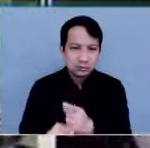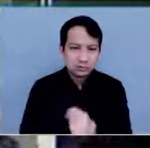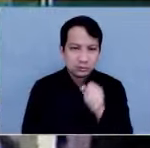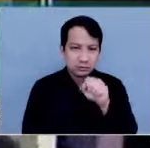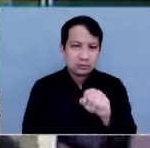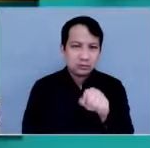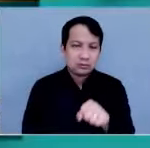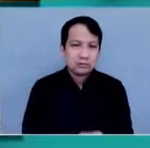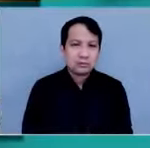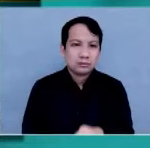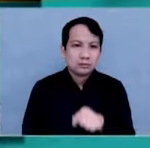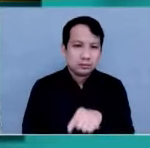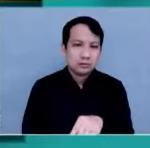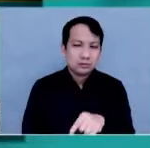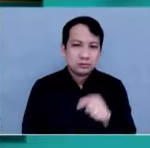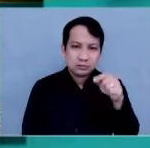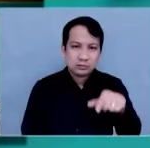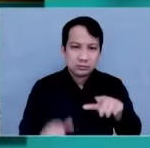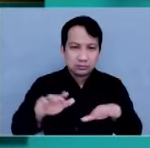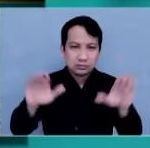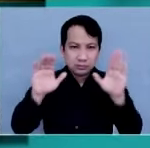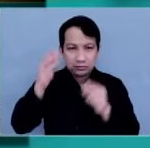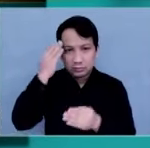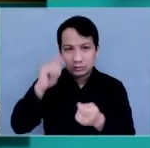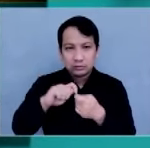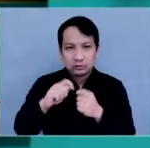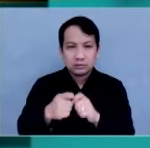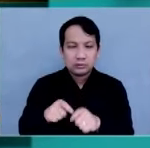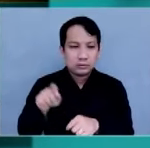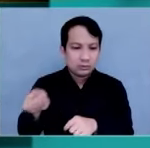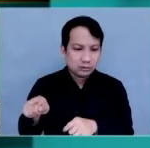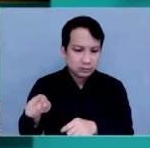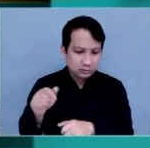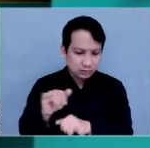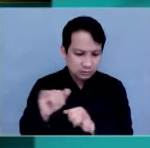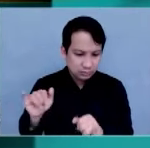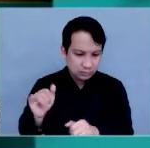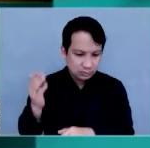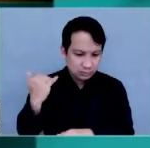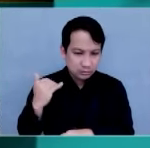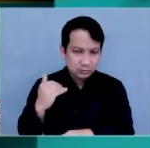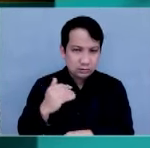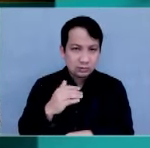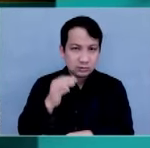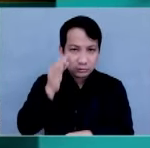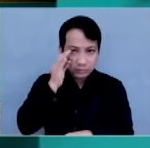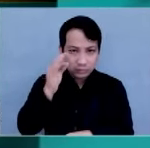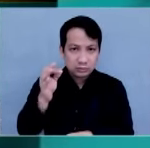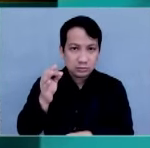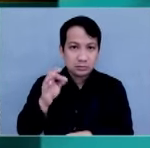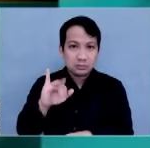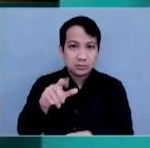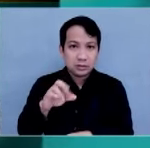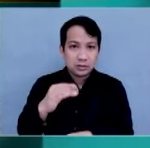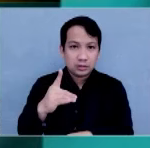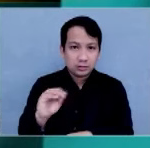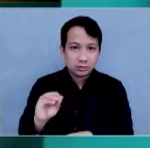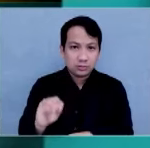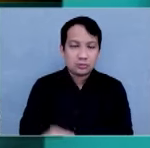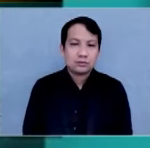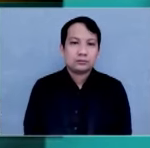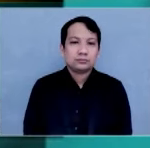Yes, mm-hmm. He surrendered po. Mm-hmm. Yun din ang term na ginamit po ni Colonel Fajardo, mm-hmm. Based on